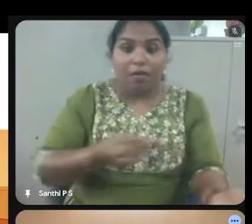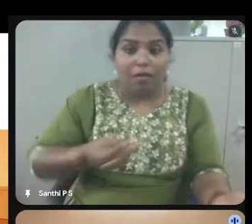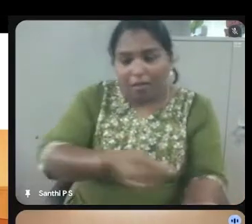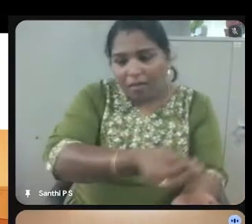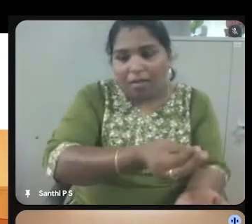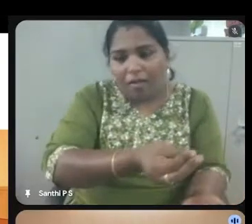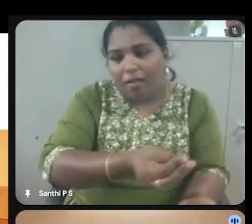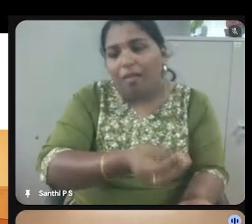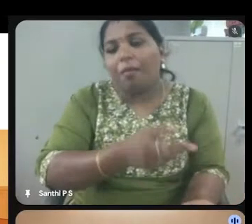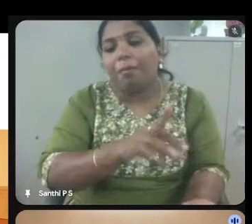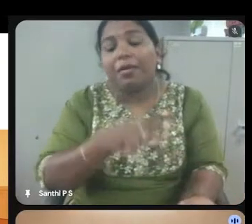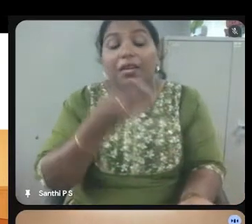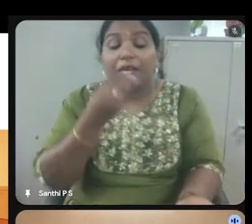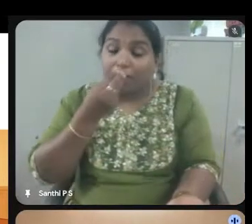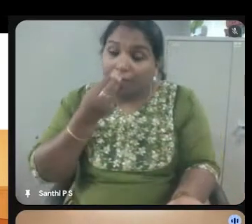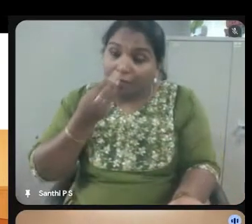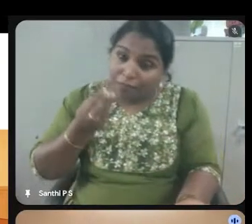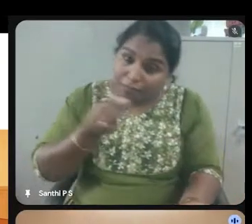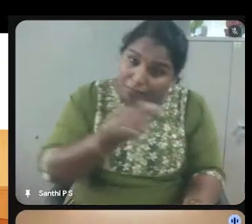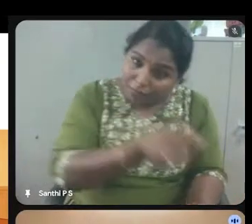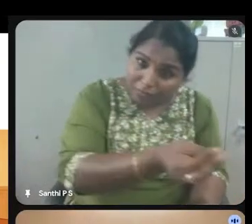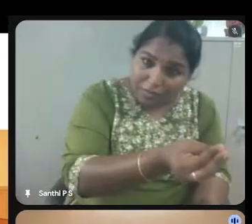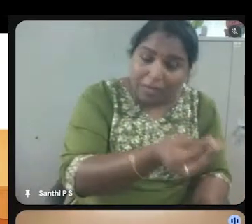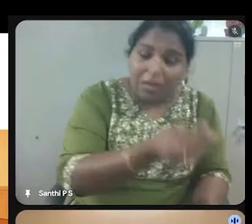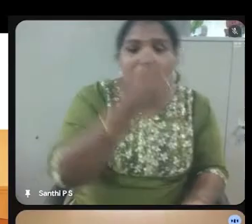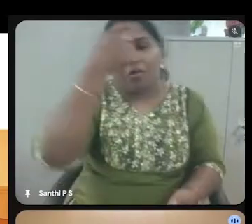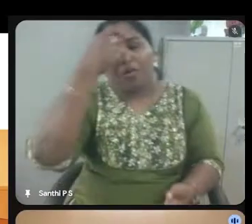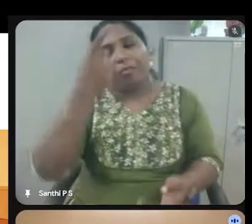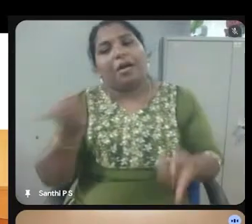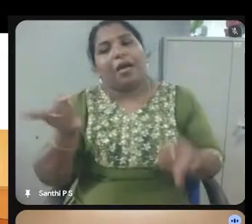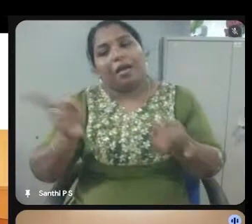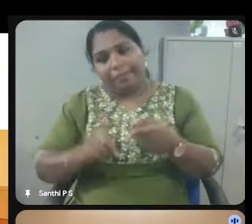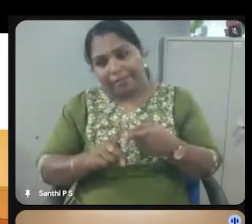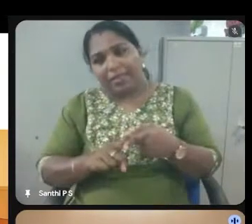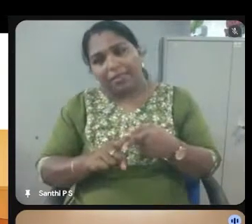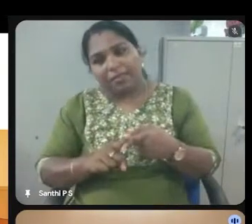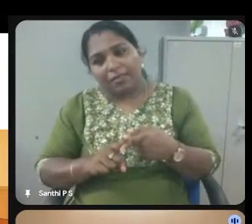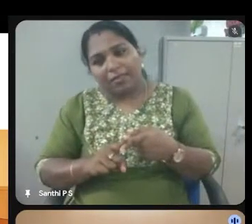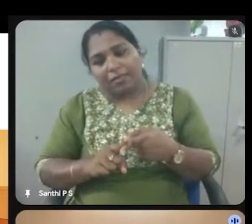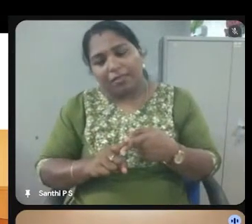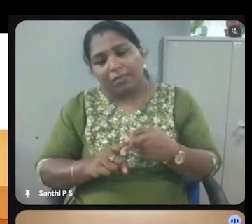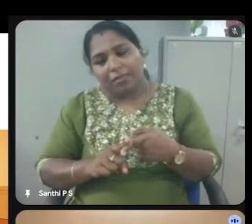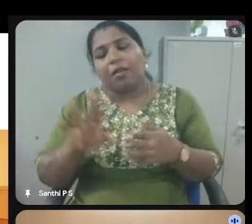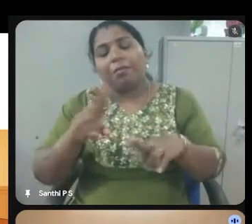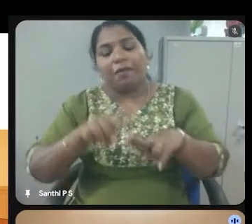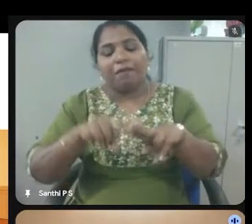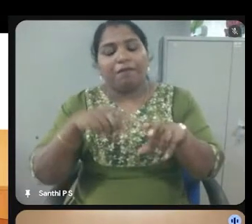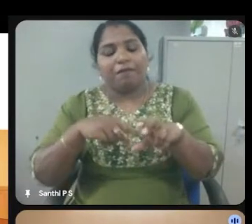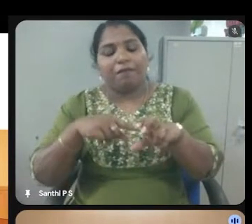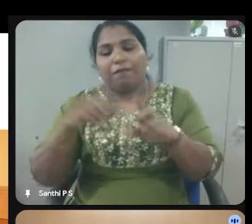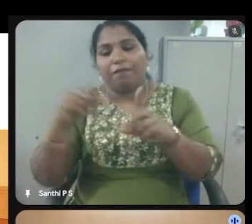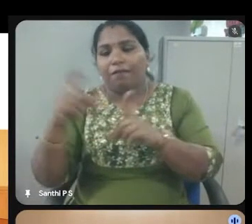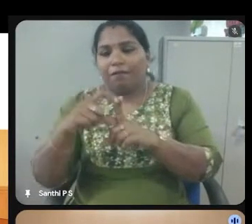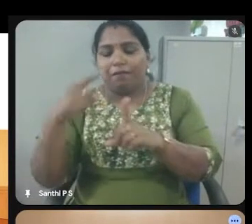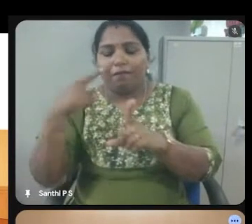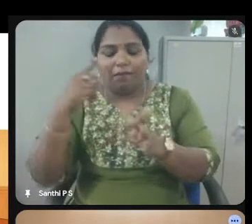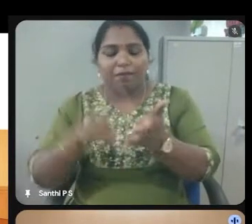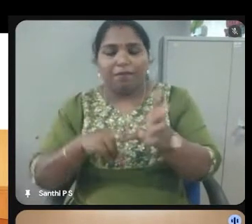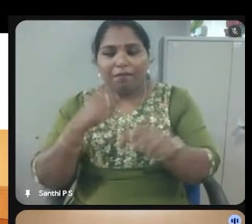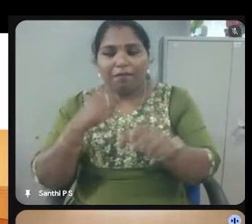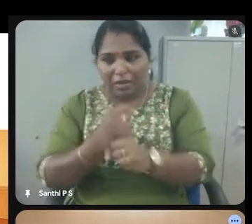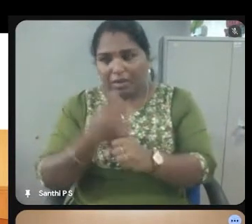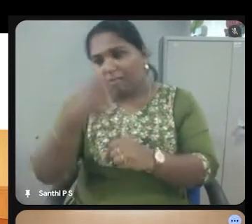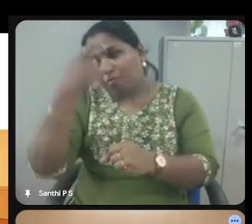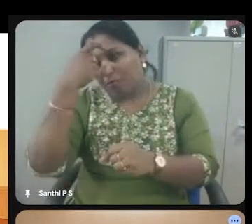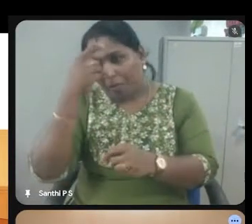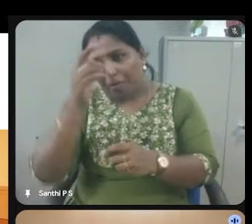അവർക്ക് എന്താ ഫീഡിങ് ഇഷ്യൂസ് ഡെവലപ്പ് ചെയ്യാനുള്ള ചാൻസസും കൂടുതലാണ്. അതും പല രീതിയിലായിരിക്കും കുട്ടികൾക്ക് അത് വരിക. ഒന്നെന്ന് വെച്ചാൽ